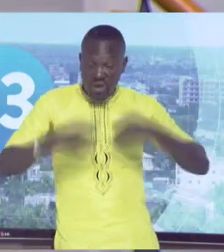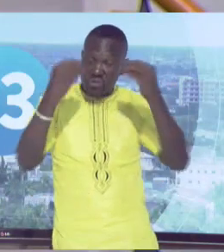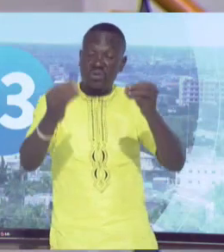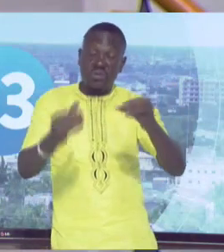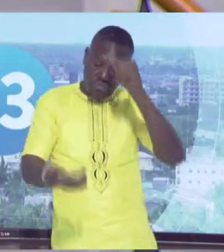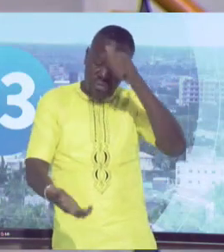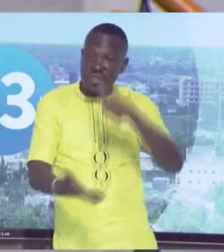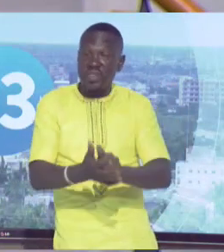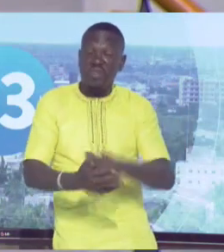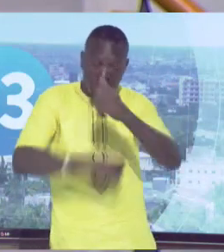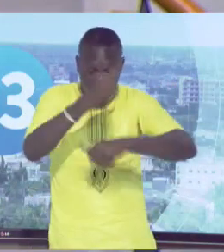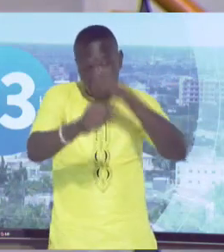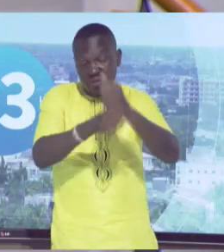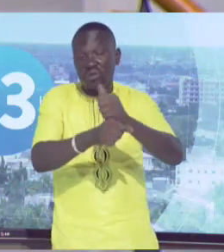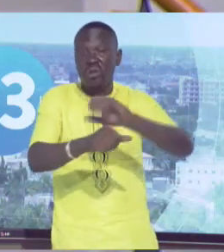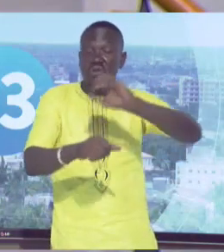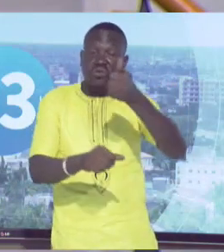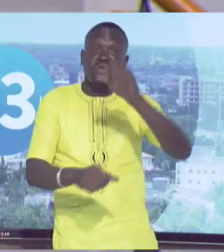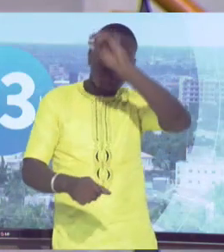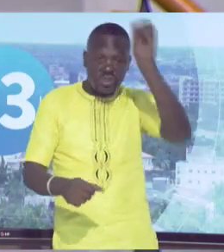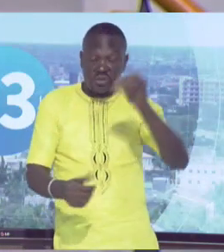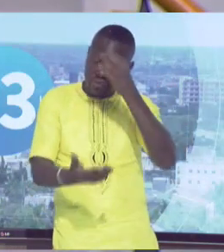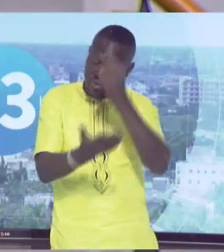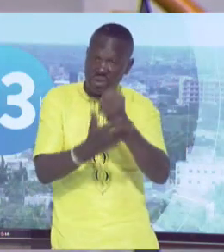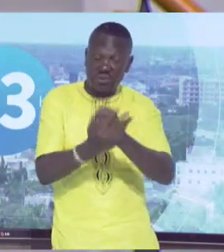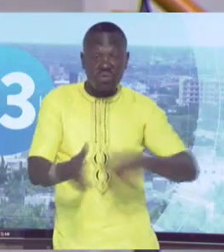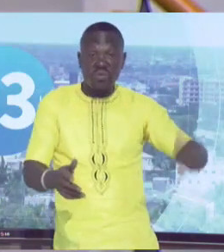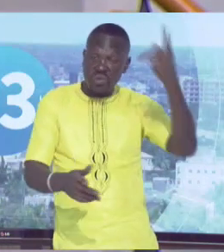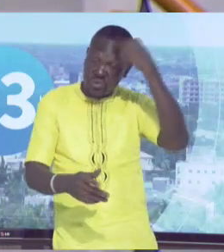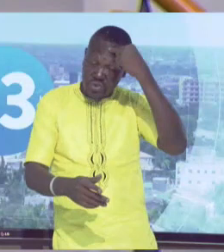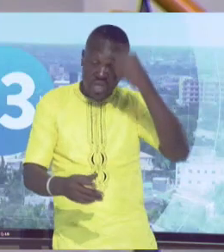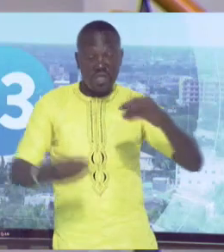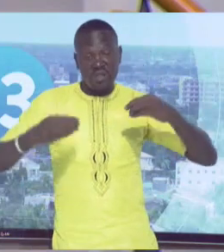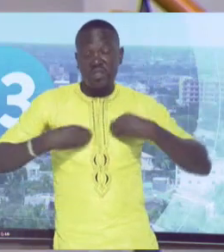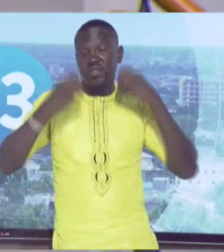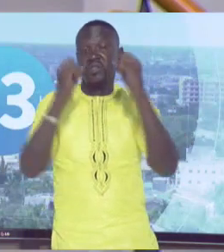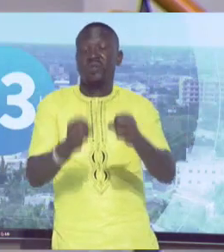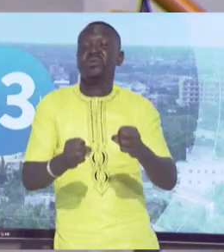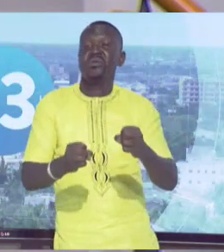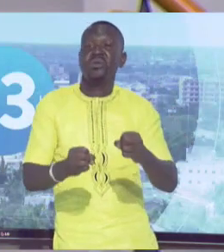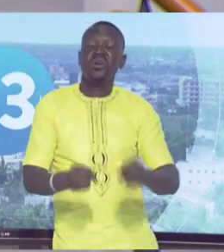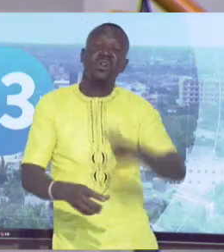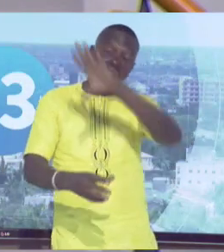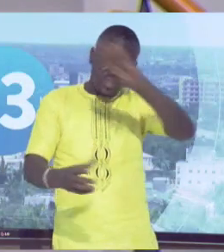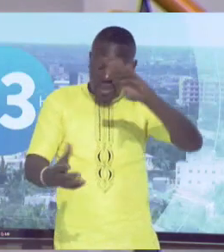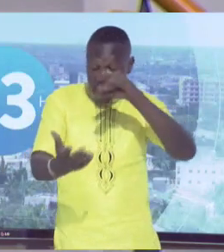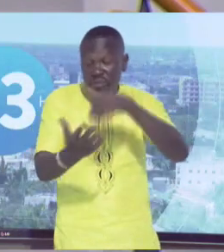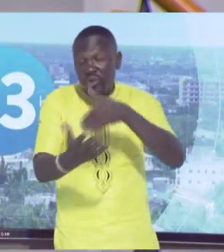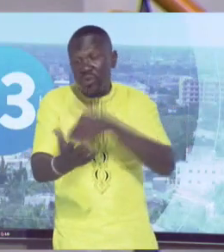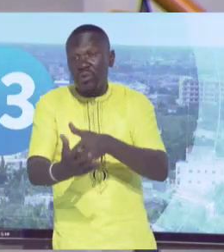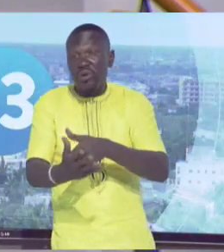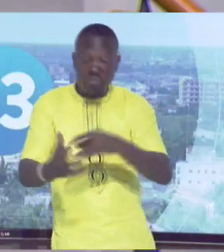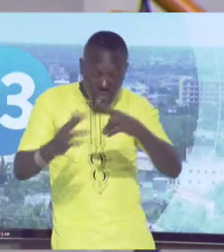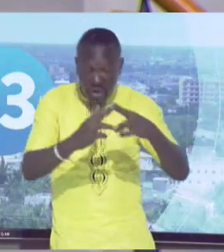année environ 12% du budget de l'État à la santé. C'est 50 millions de dollars américains que